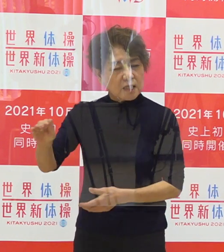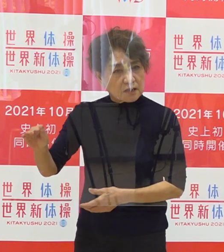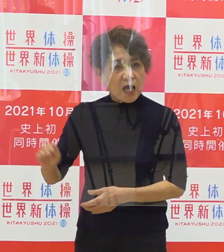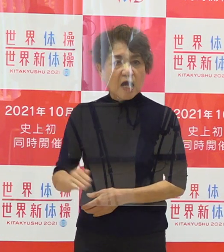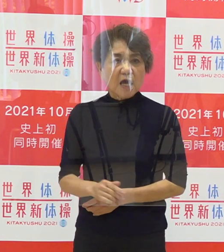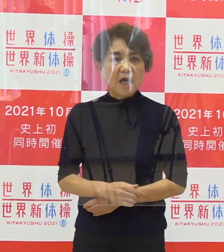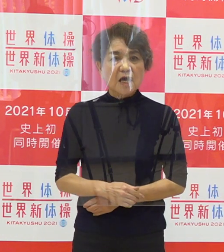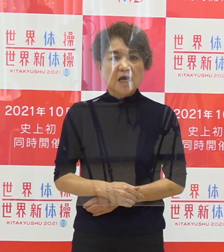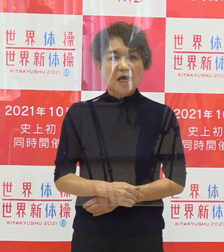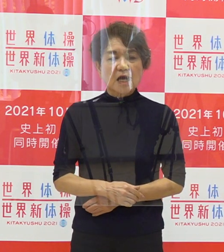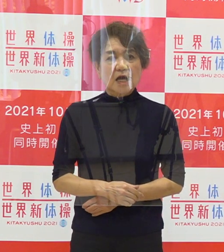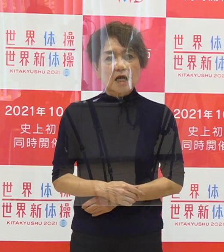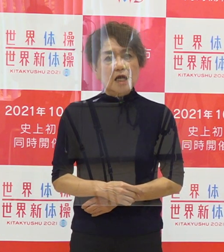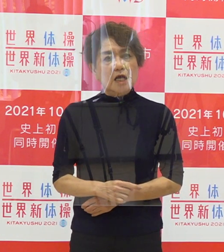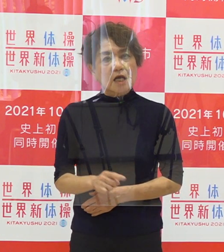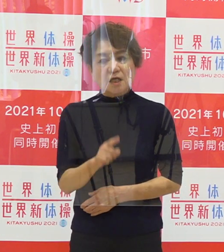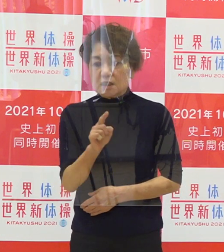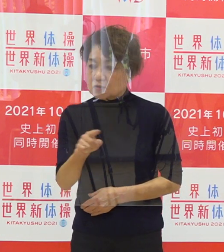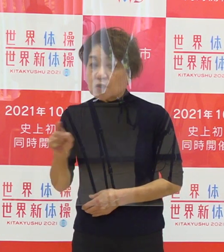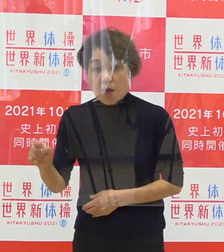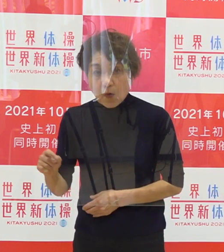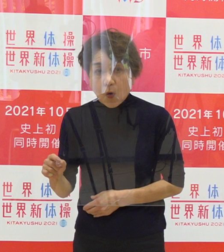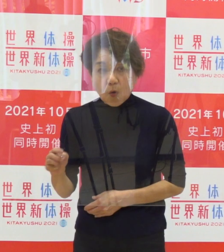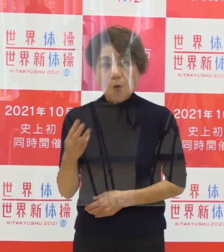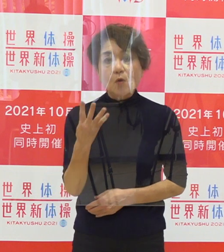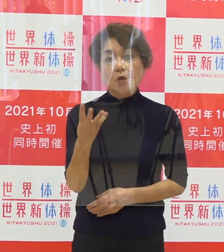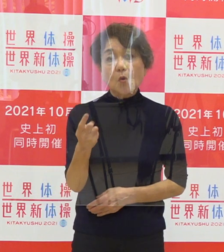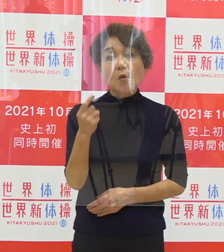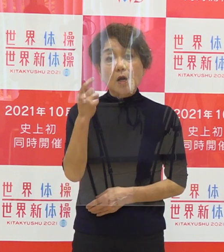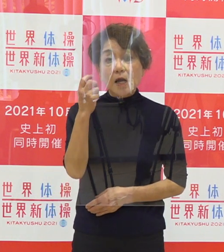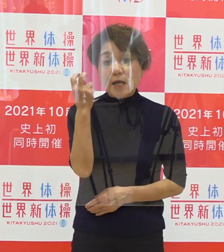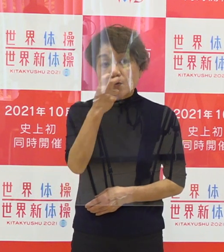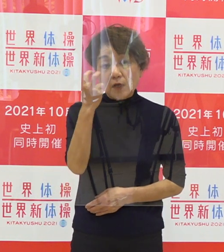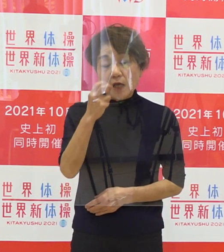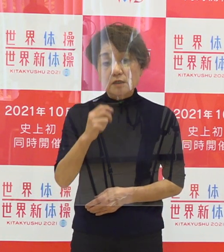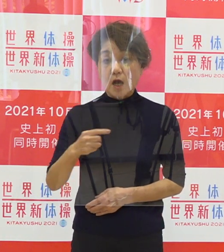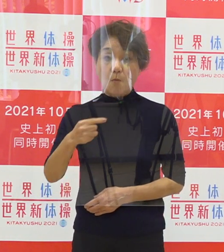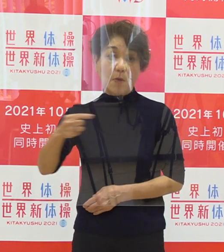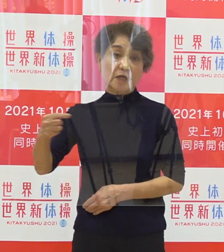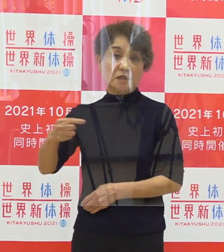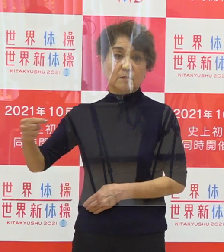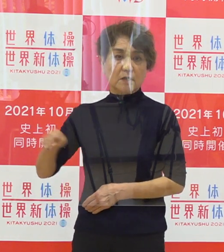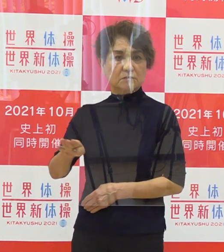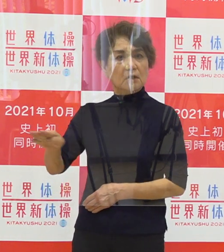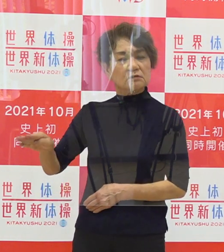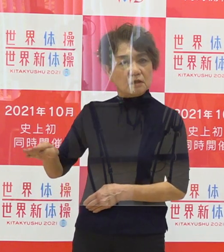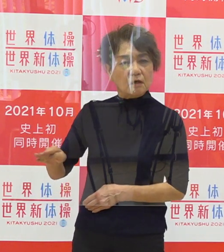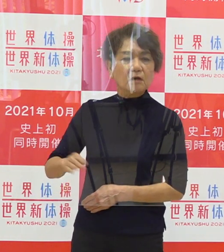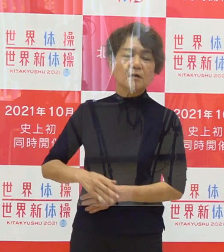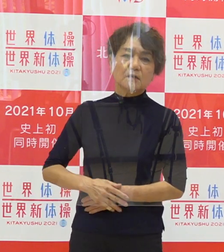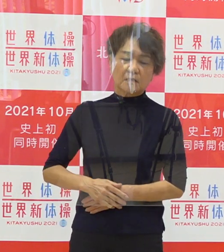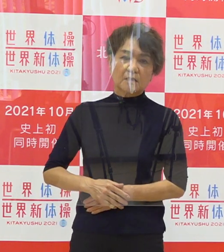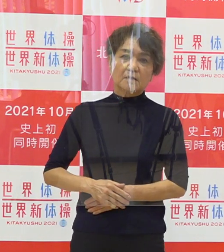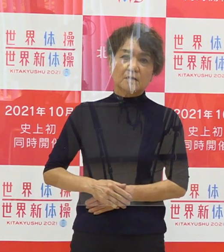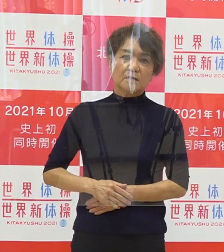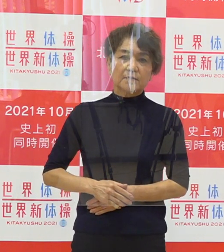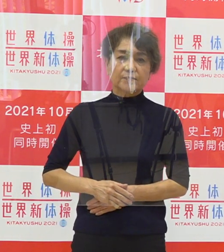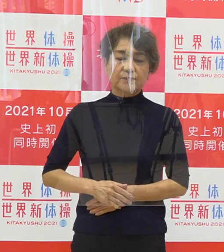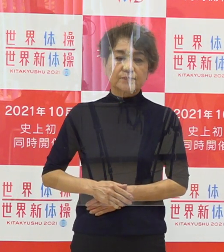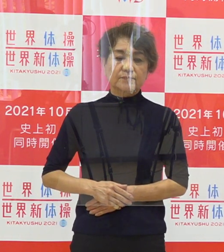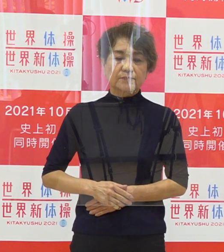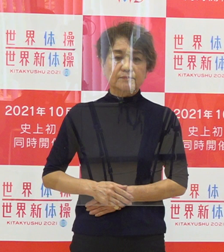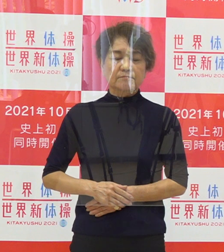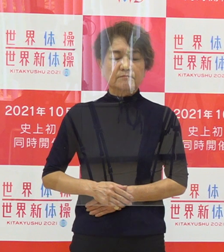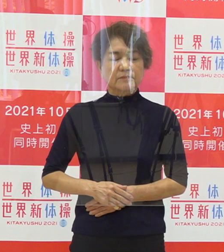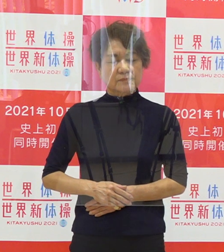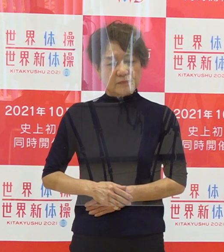入国に続いて4回の調査で陰性だったわけでありまして、今回も陰性を確認しております。そういった意味